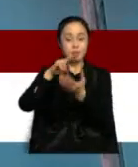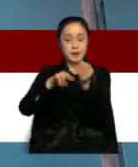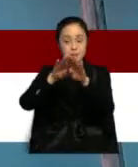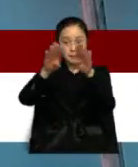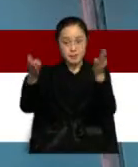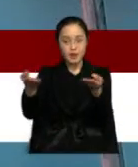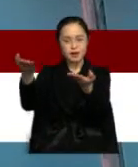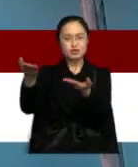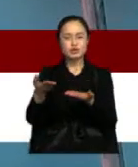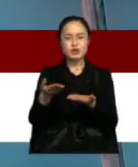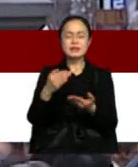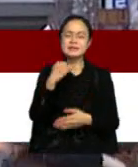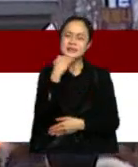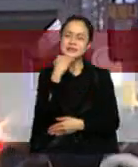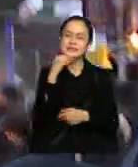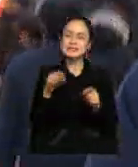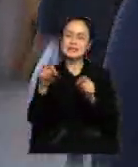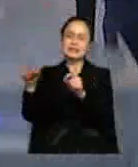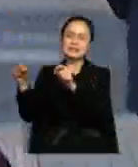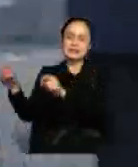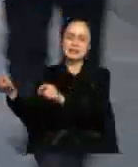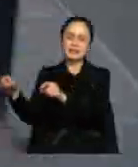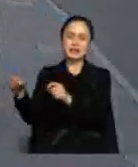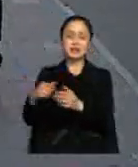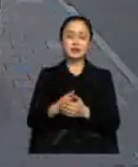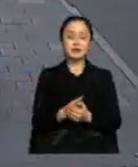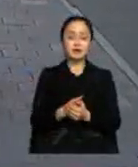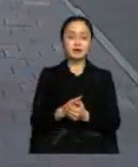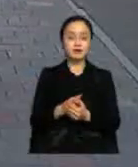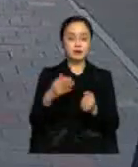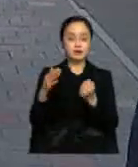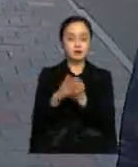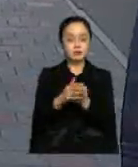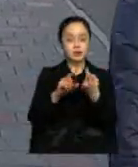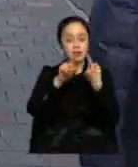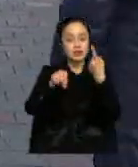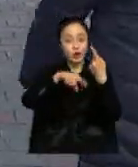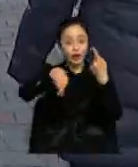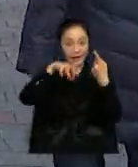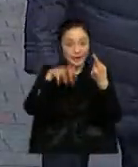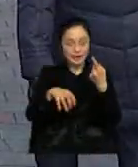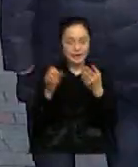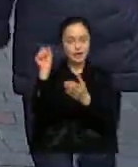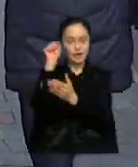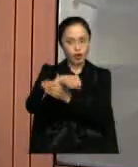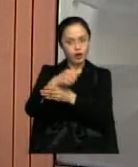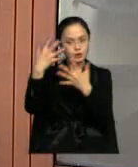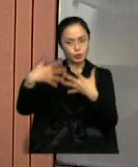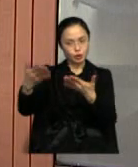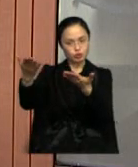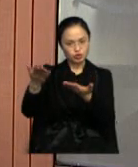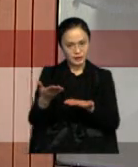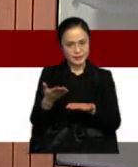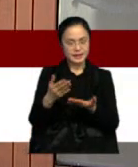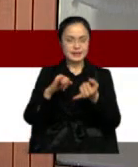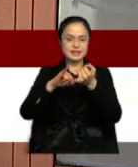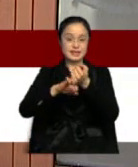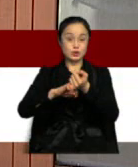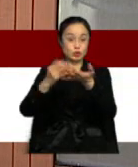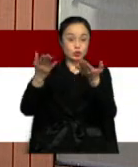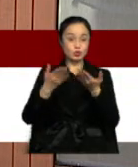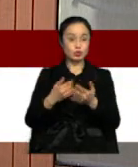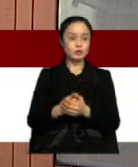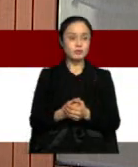절차가 미뤄졌다는 입장입니다. 이에 1월 중으로는 허가 절차를 마무리 짓겠다는 계획을 내놨습니다. 매대가 나와야지